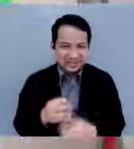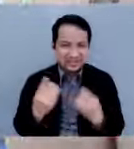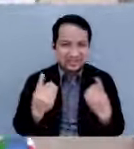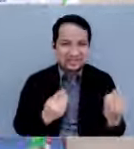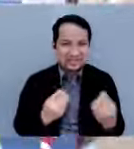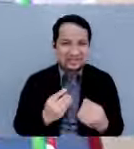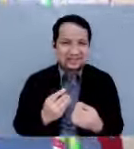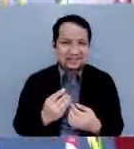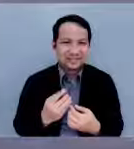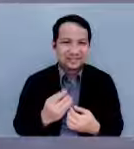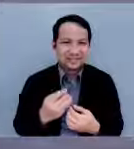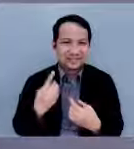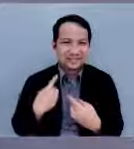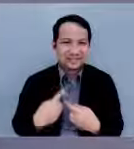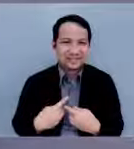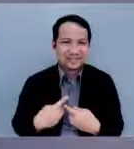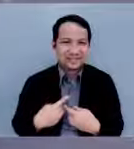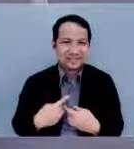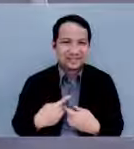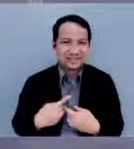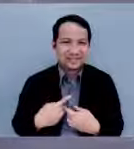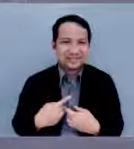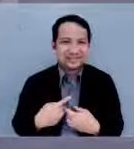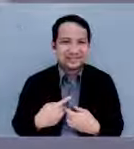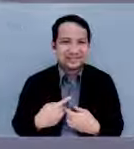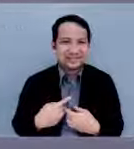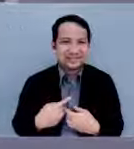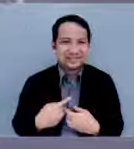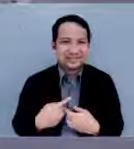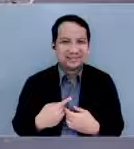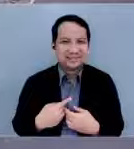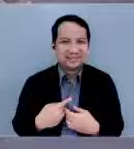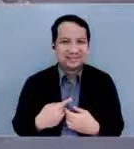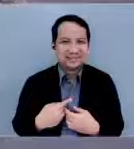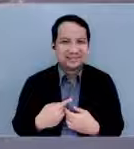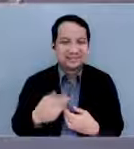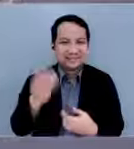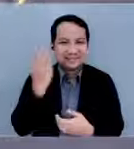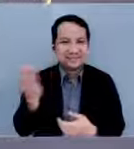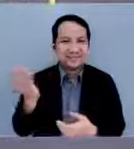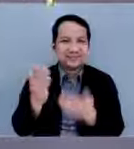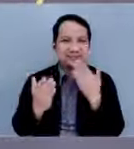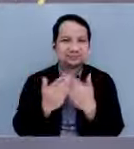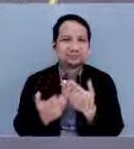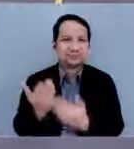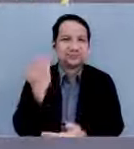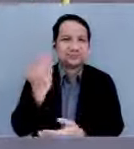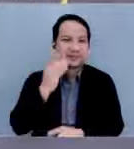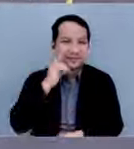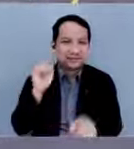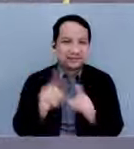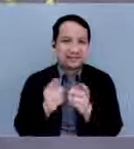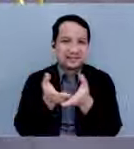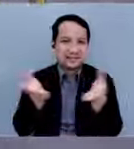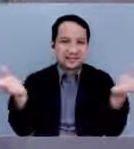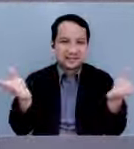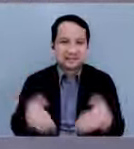Kaya sa mga boss natin today. O, batiin mo natin ang mga kapatid natin. Good morning,